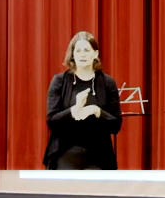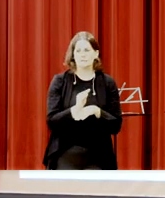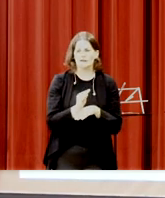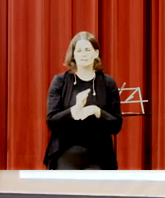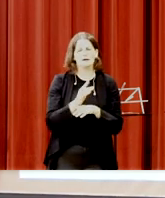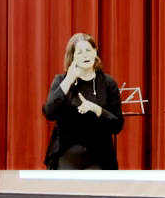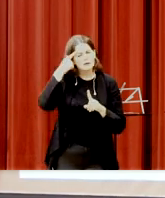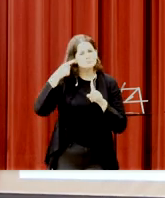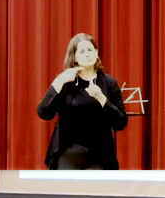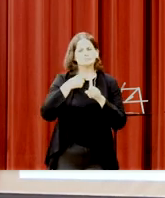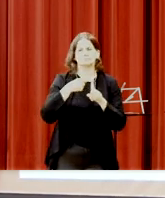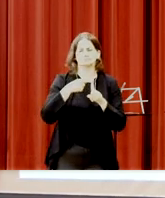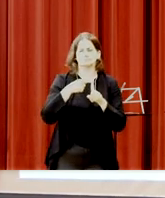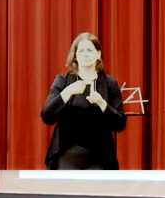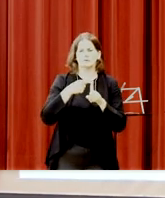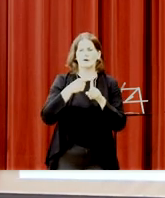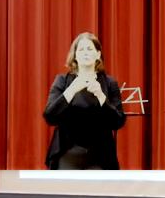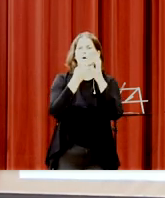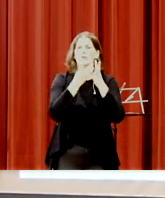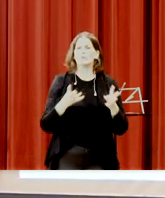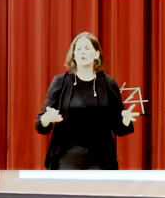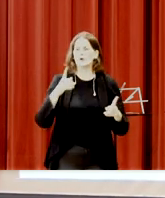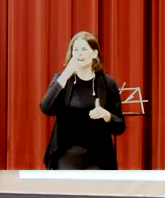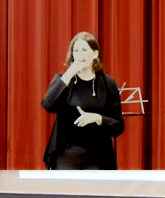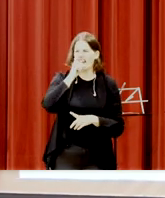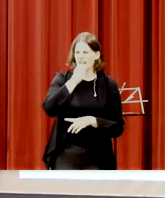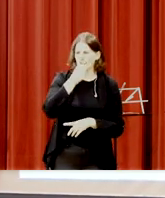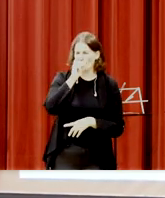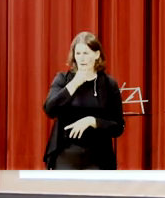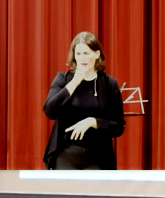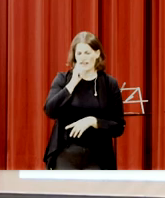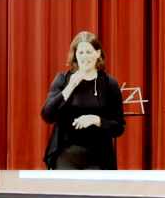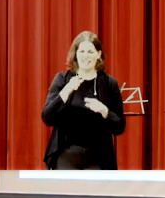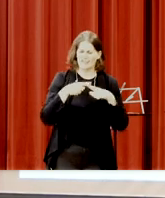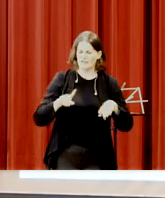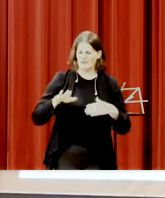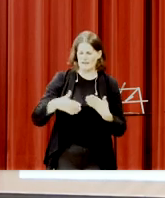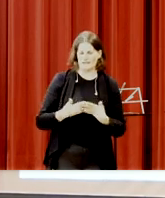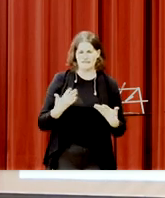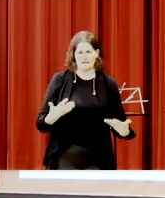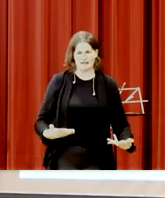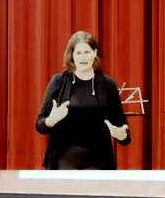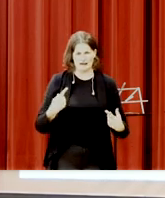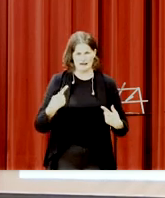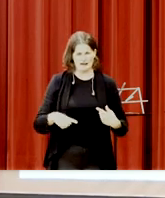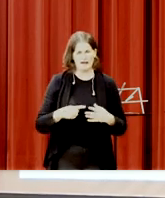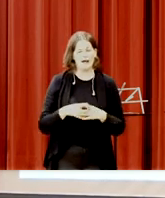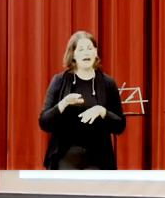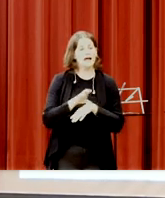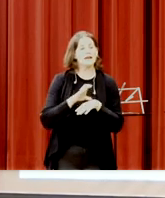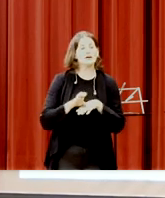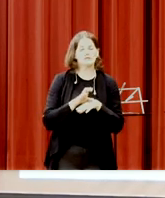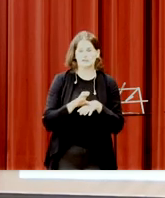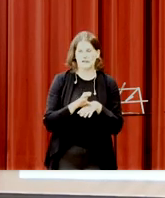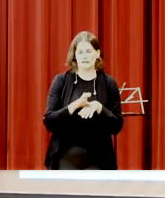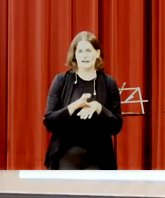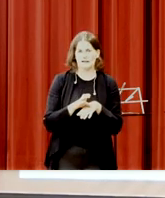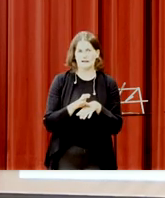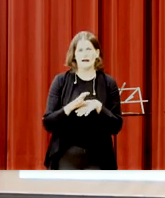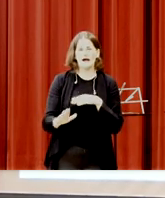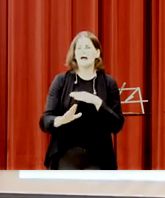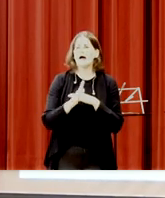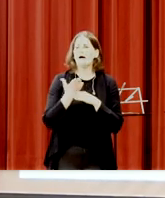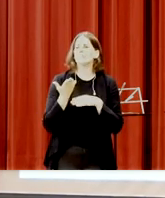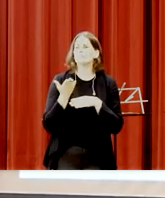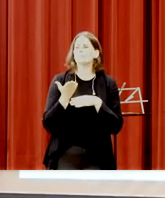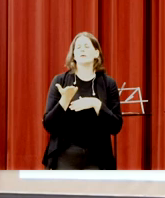seva presentació al Parlament, en la seva intervenció, va fer esment d'aquests 1.500 milions d'euros pel sistema